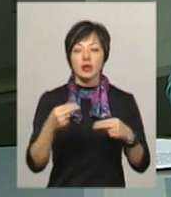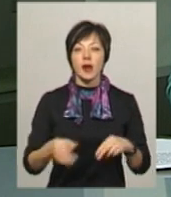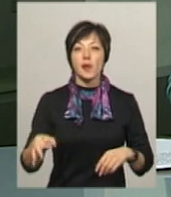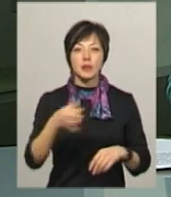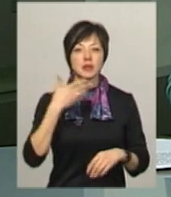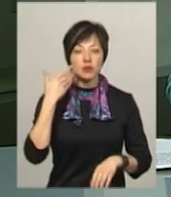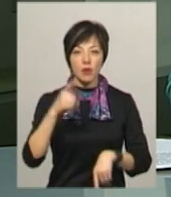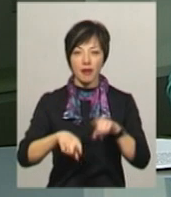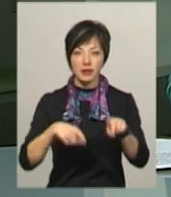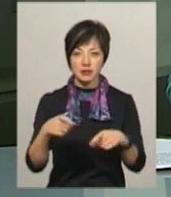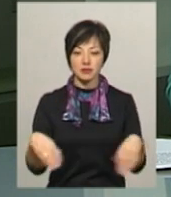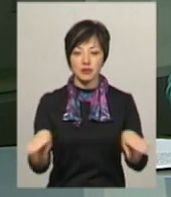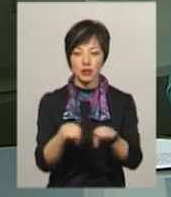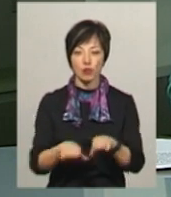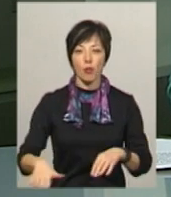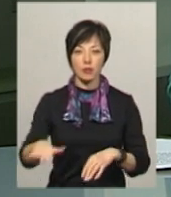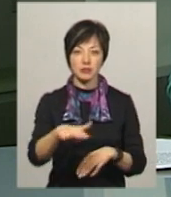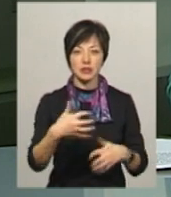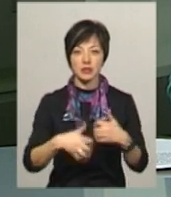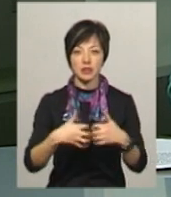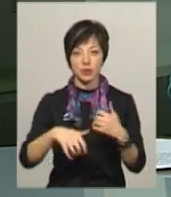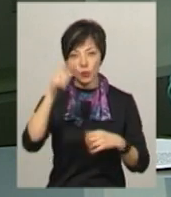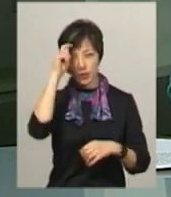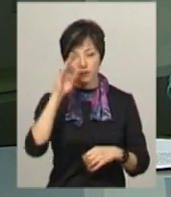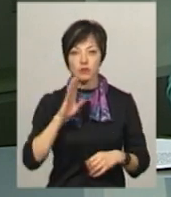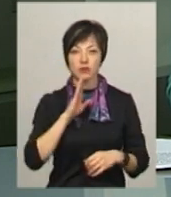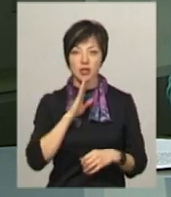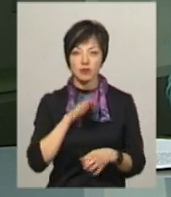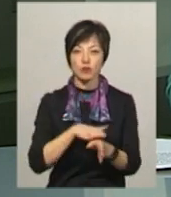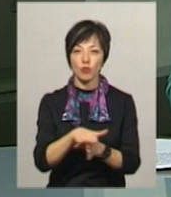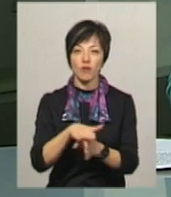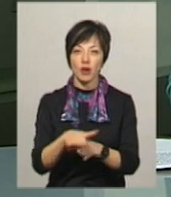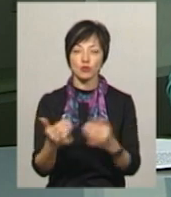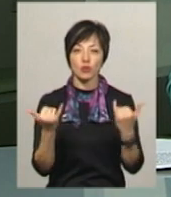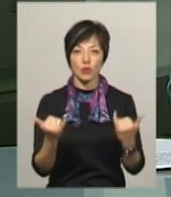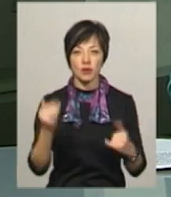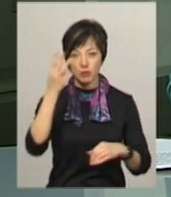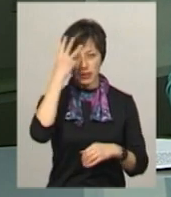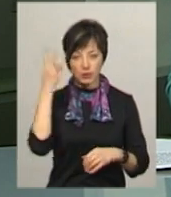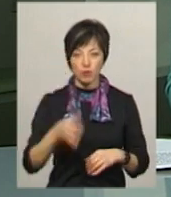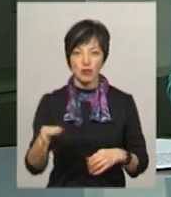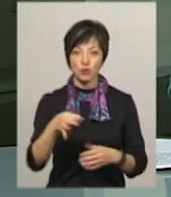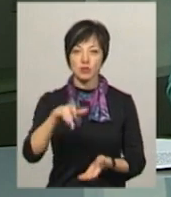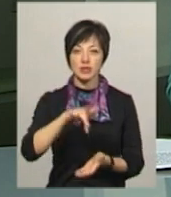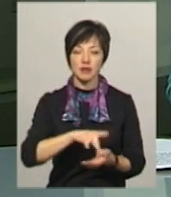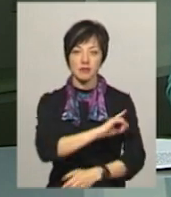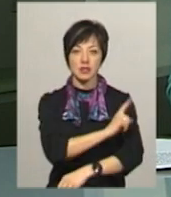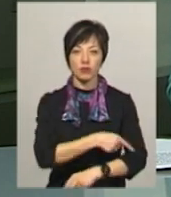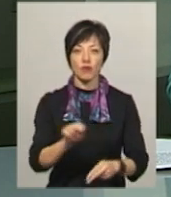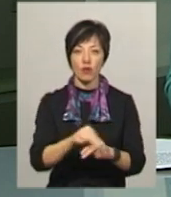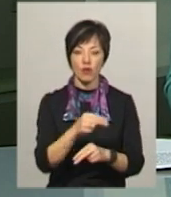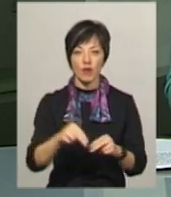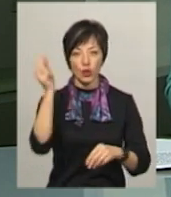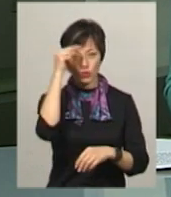з легкої атлетики в закритому приміщенні серед юнаків та дівчат відбуваються сьогодні в Хмельницькому обласному центрі фізичного